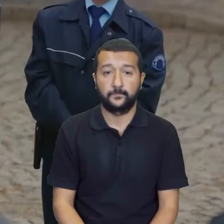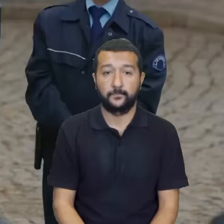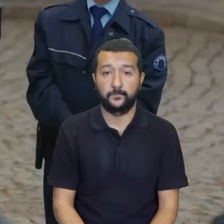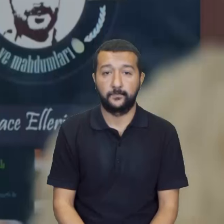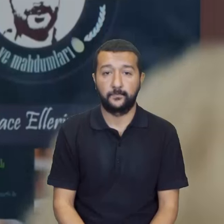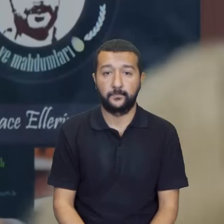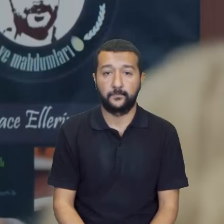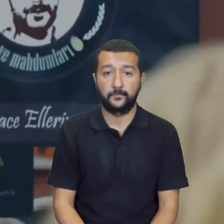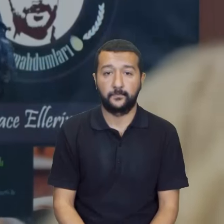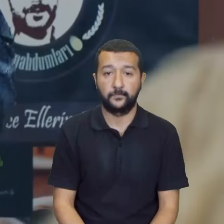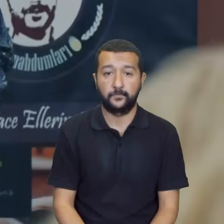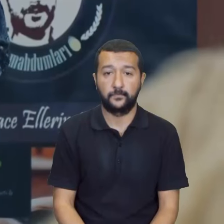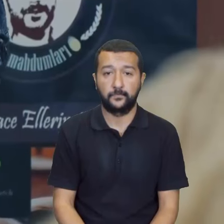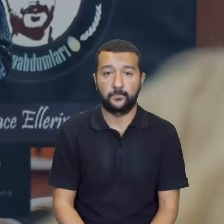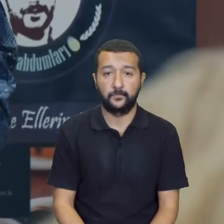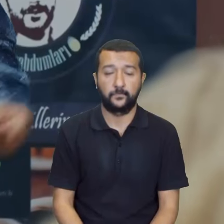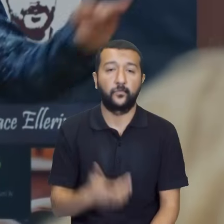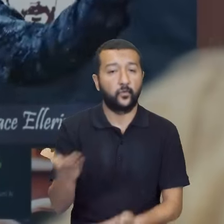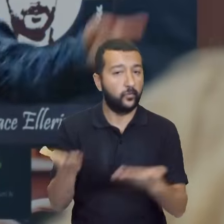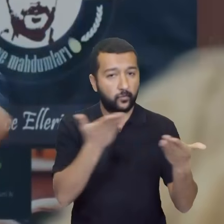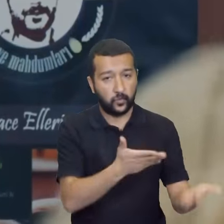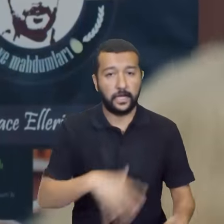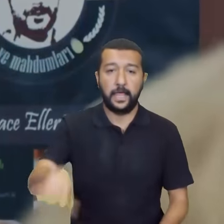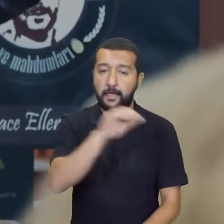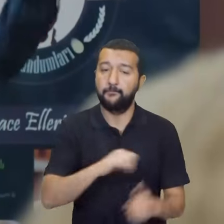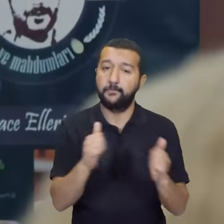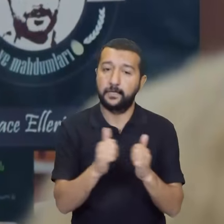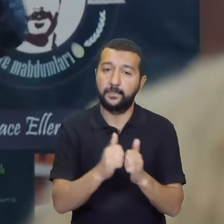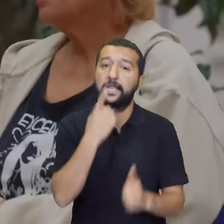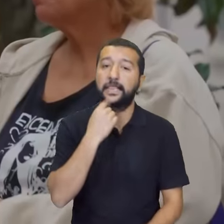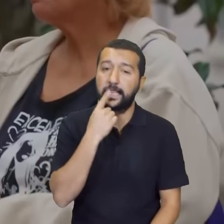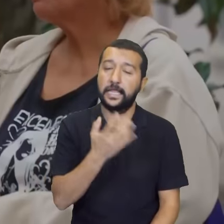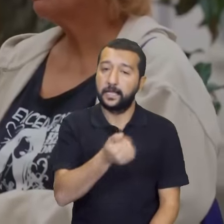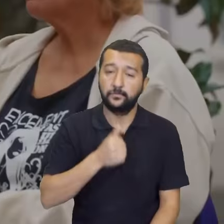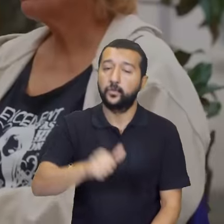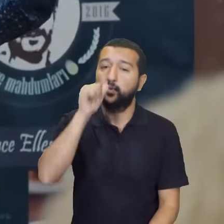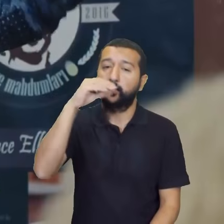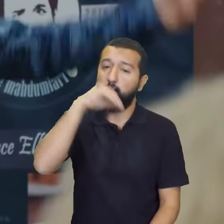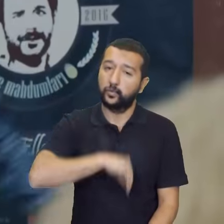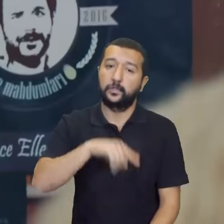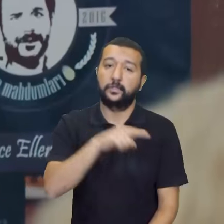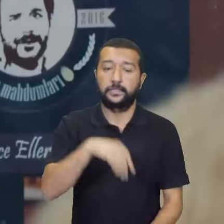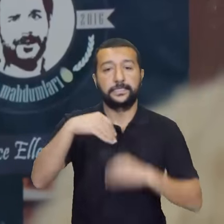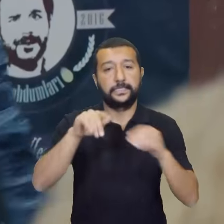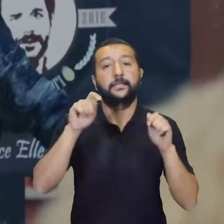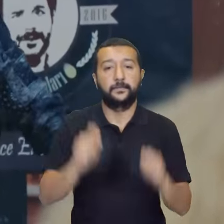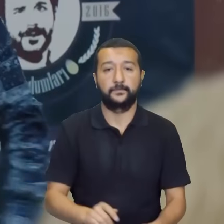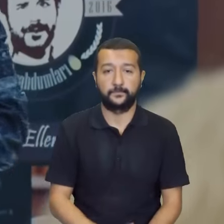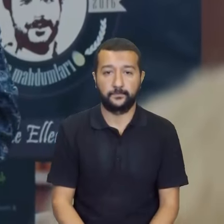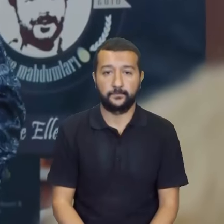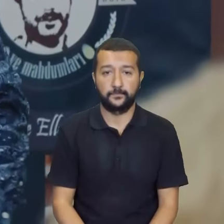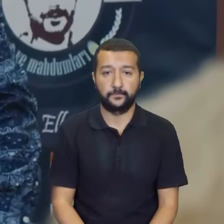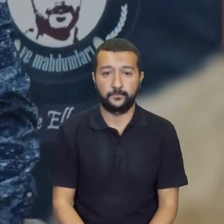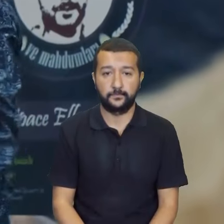Dudak bükerek anlamaya çalıştılar. Buyurun hep beraber tadalım, yutalım, satalım.